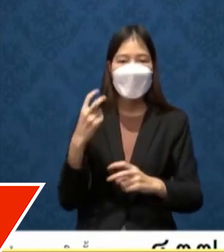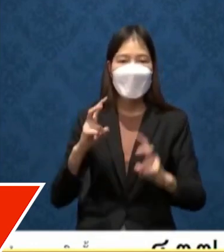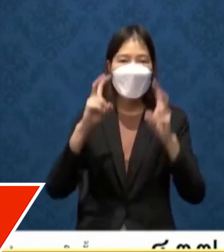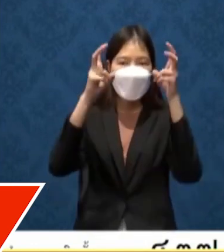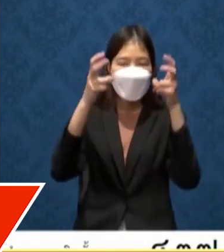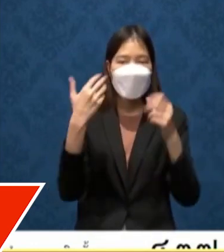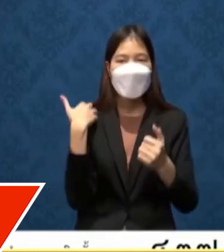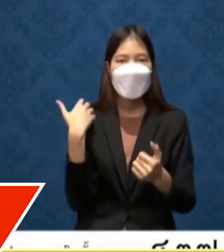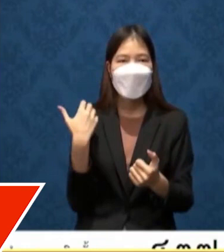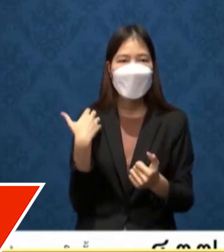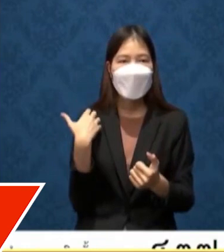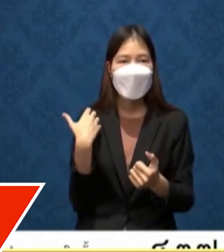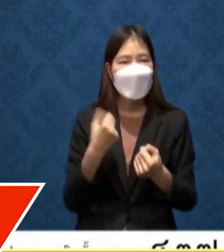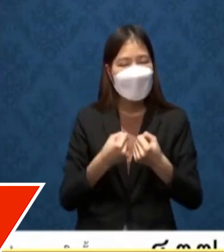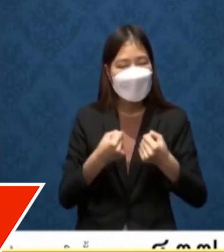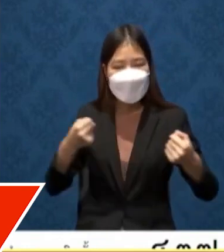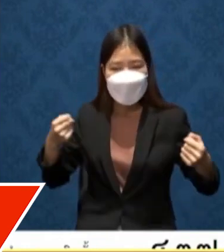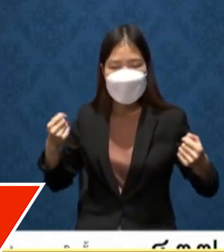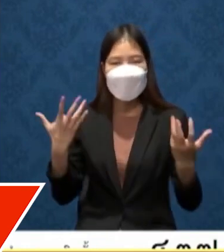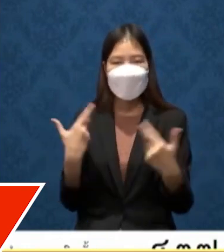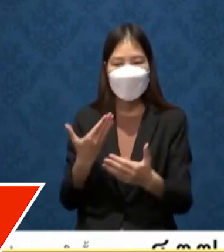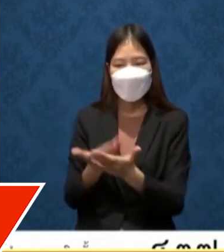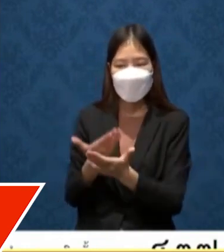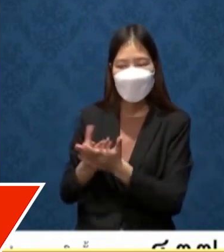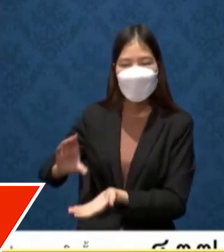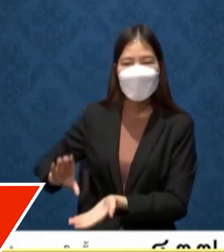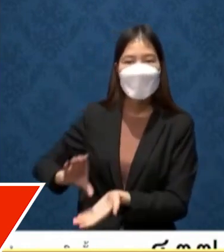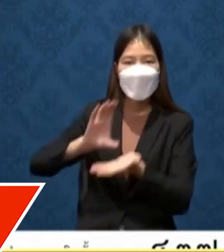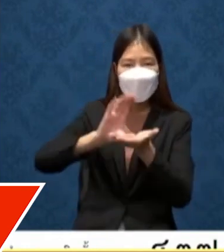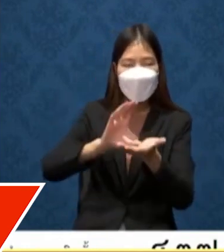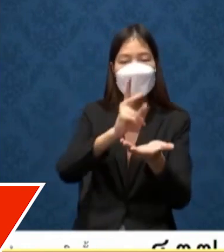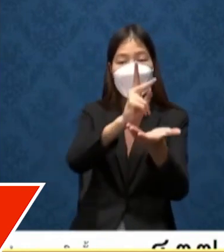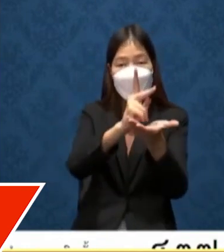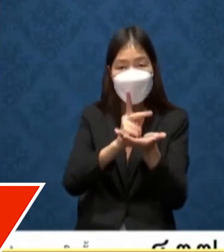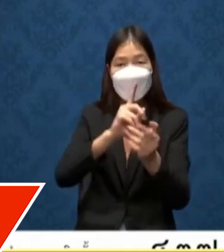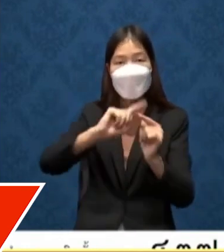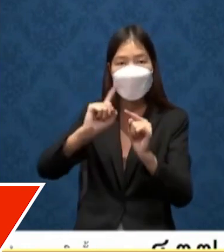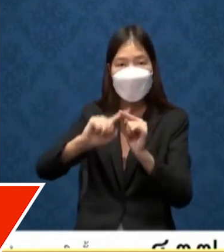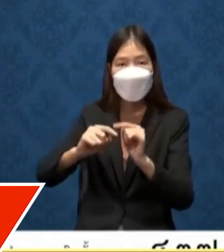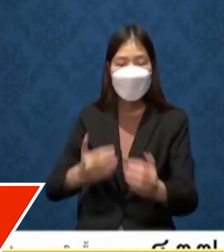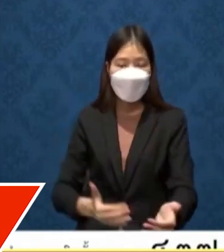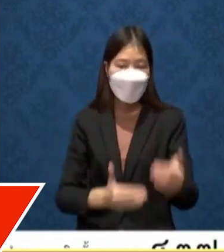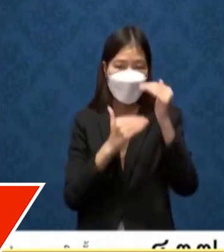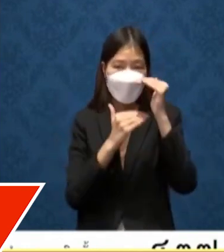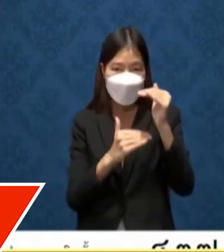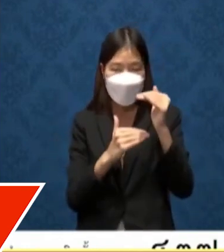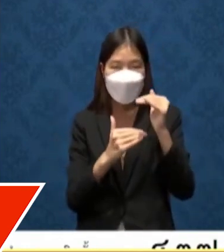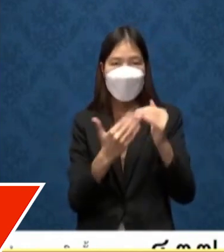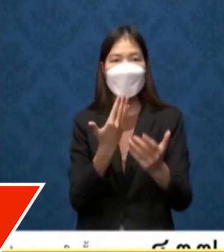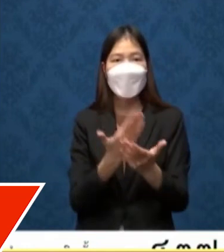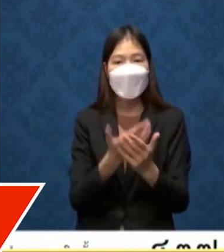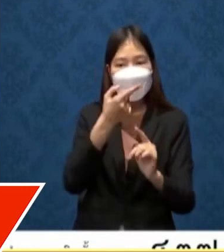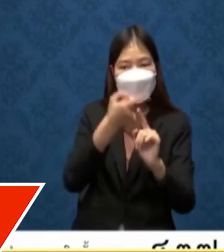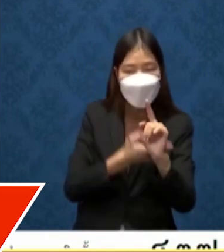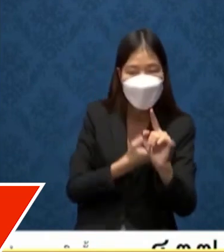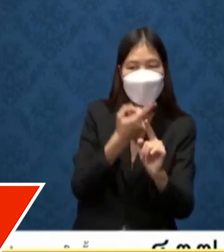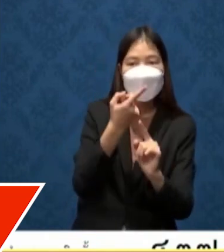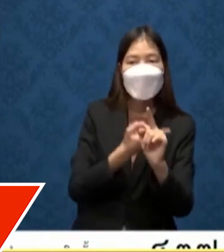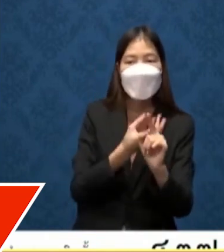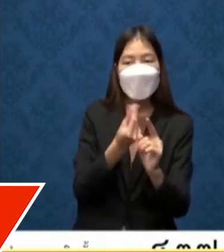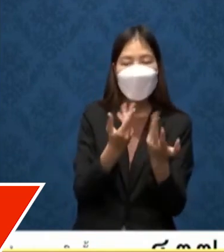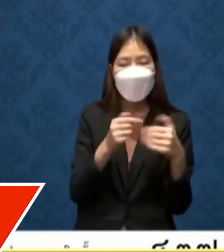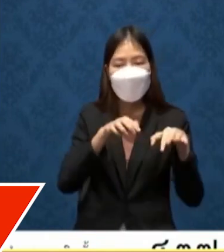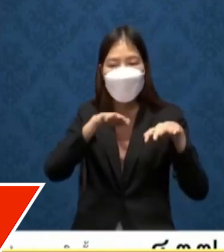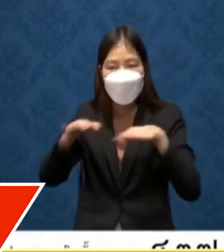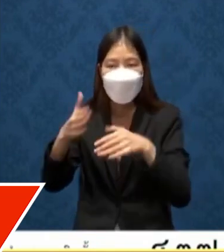การขยายโอกาสในการกู้และการให้ทุนหรือการชำระเงินคืนโดยใช้เกณฑ์รายได้จ่ายเมื่อพร้อมรวมถึงการ